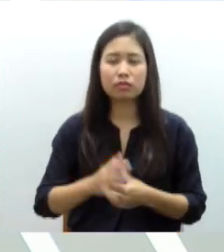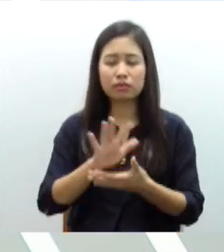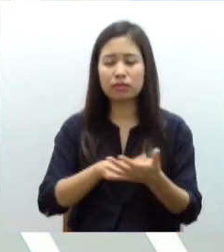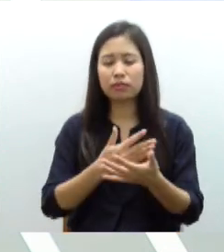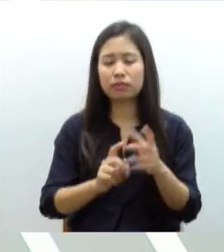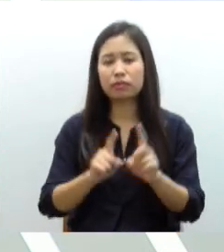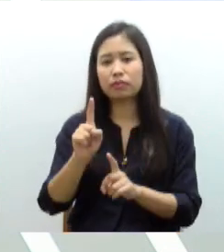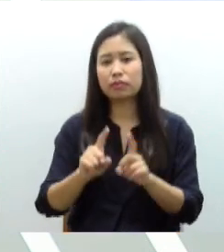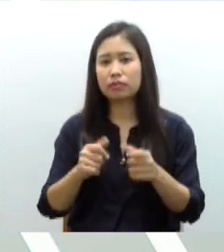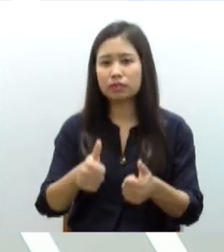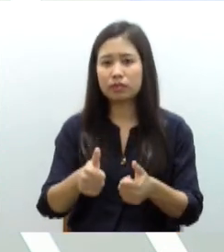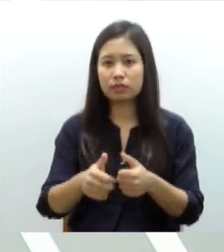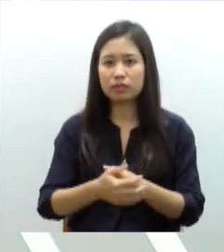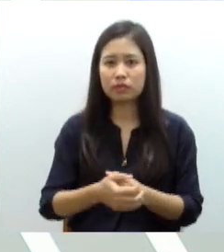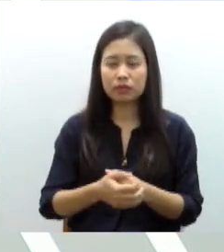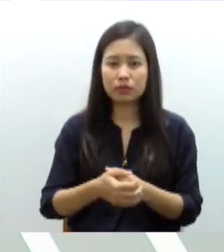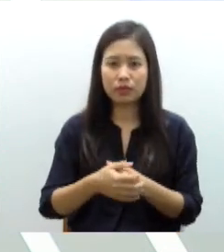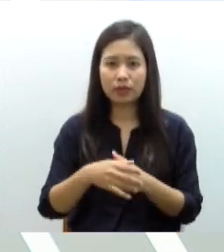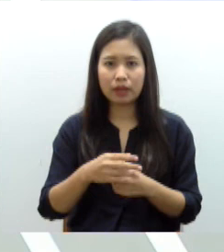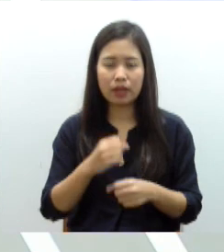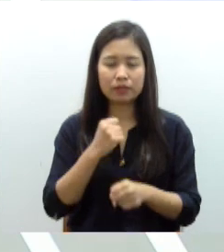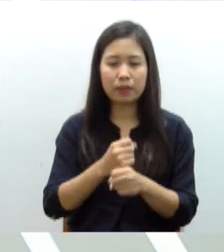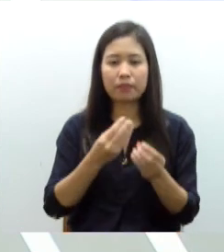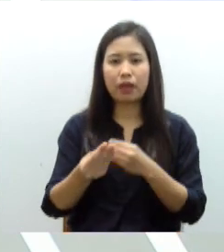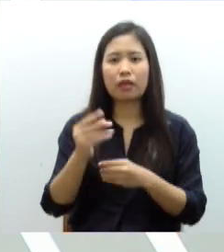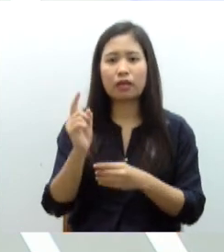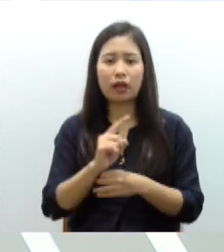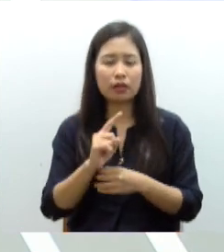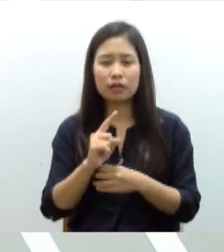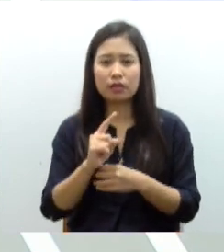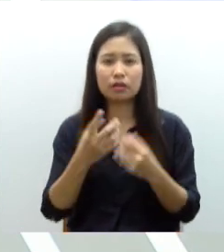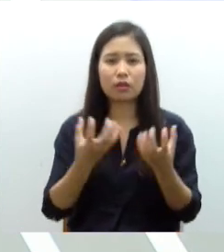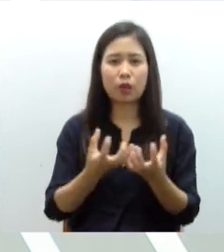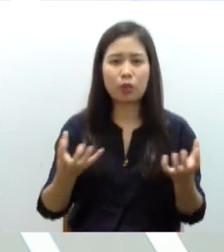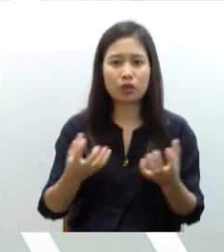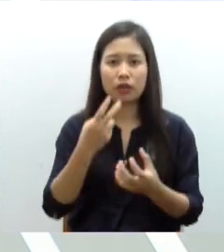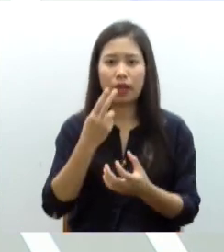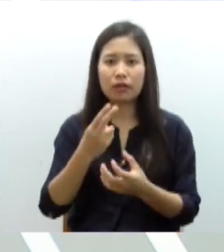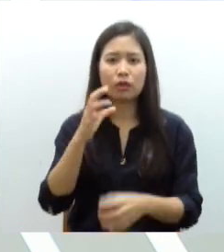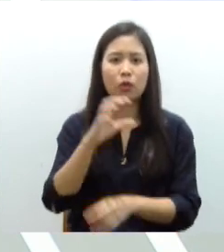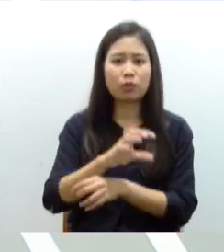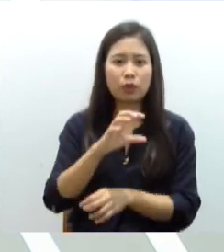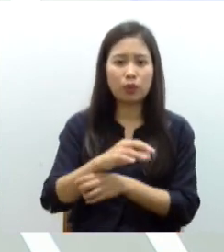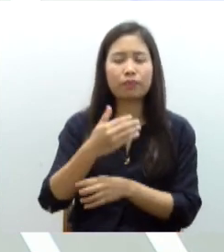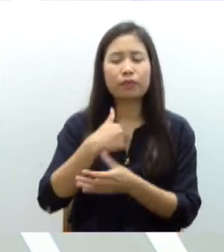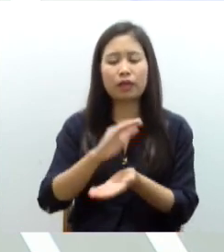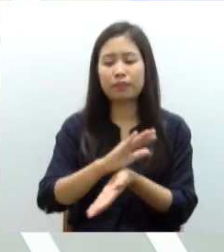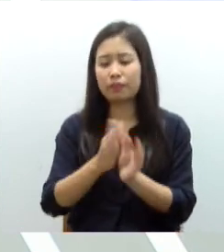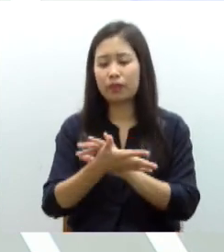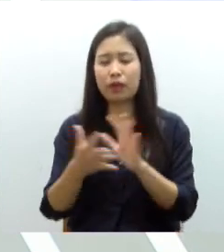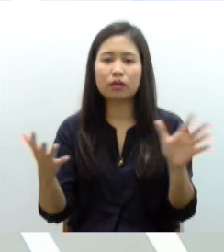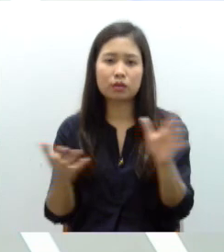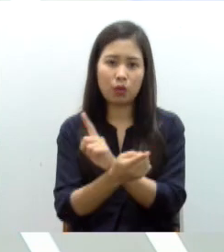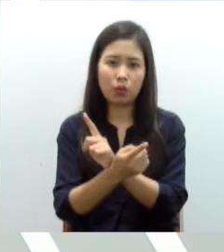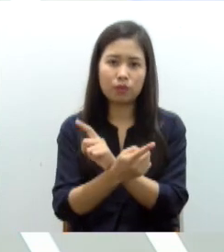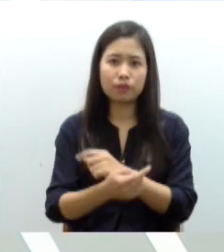QR code หน่วยงานไหนออกมาก็จะทำให้ภาพมันเกิดการทั่วถึงมีการเปลี่ยนแปลงทั้งสังคมสังคมเราก็จะก้าวไป